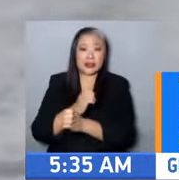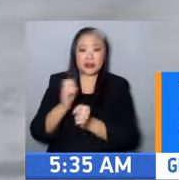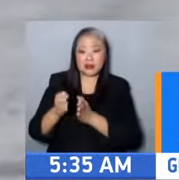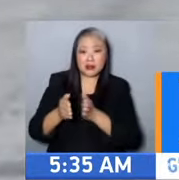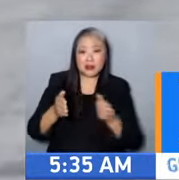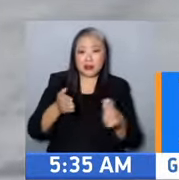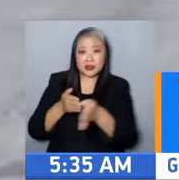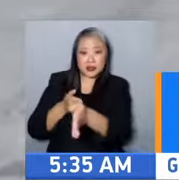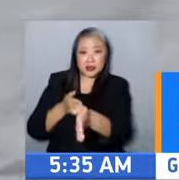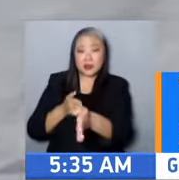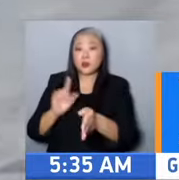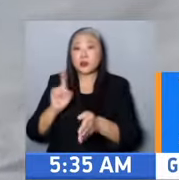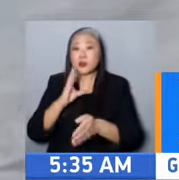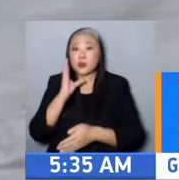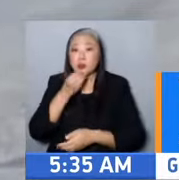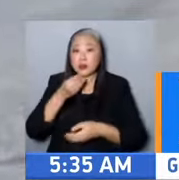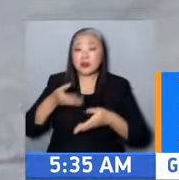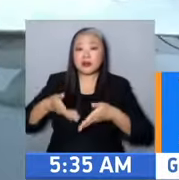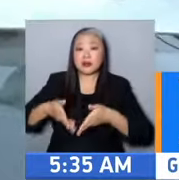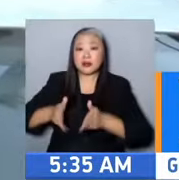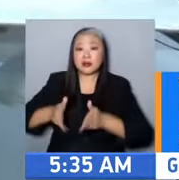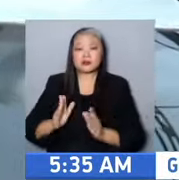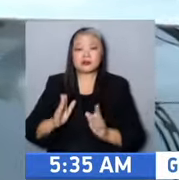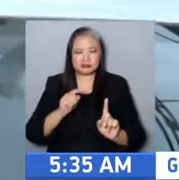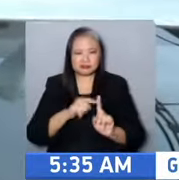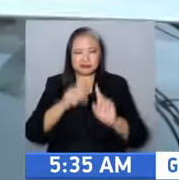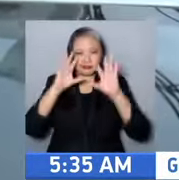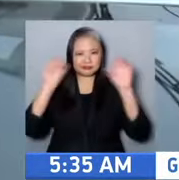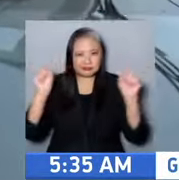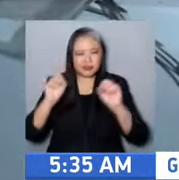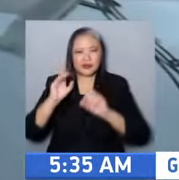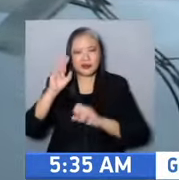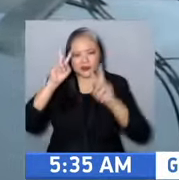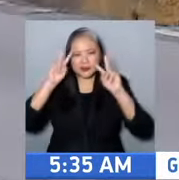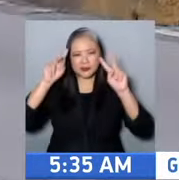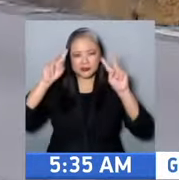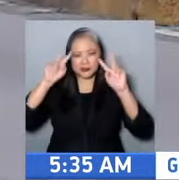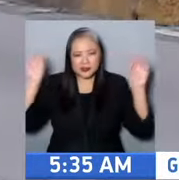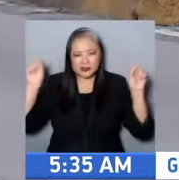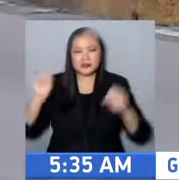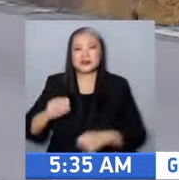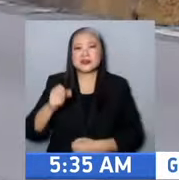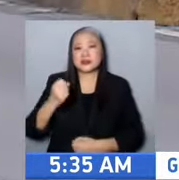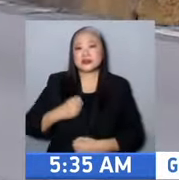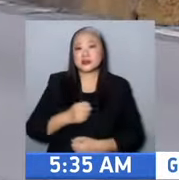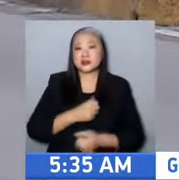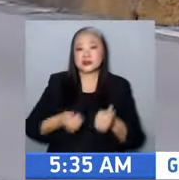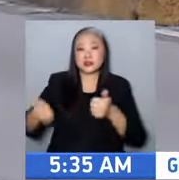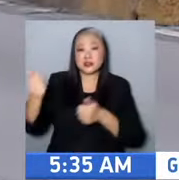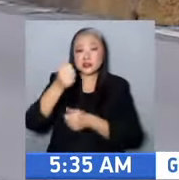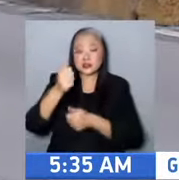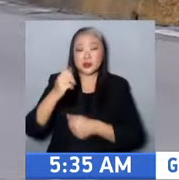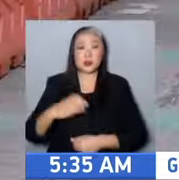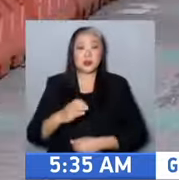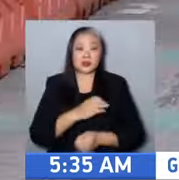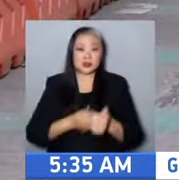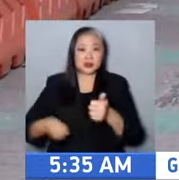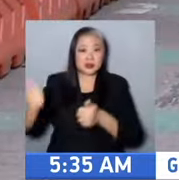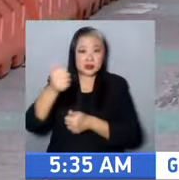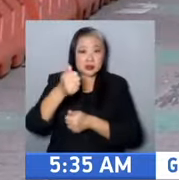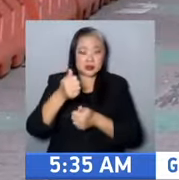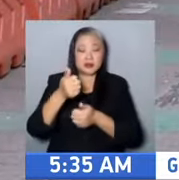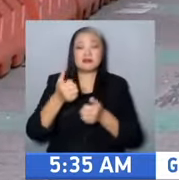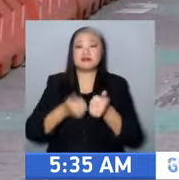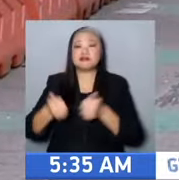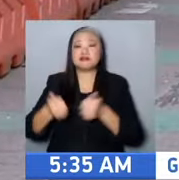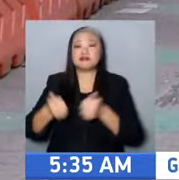ay Presidente, Vice Presidente, Senate President, House Speaker at Supreme Court Chief Justice. Pwede rin dumaan ang mga